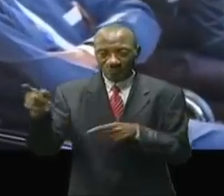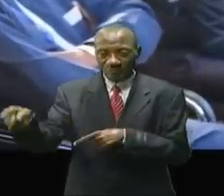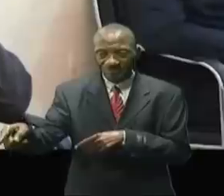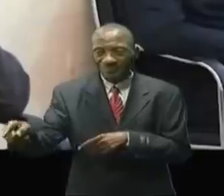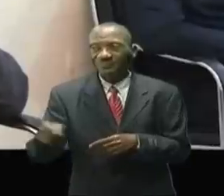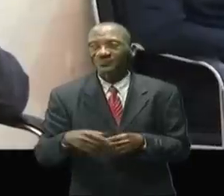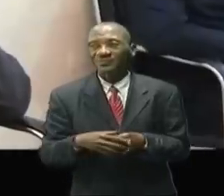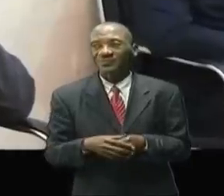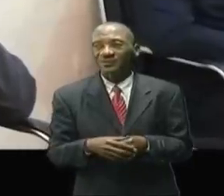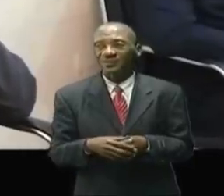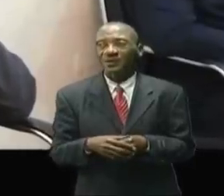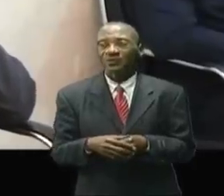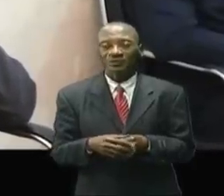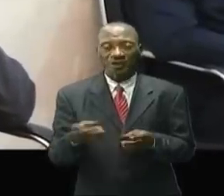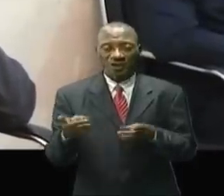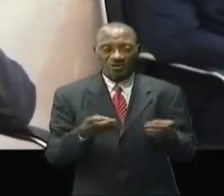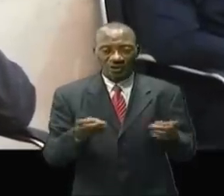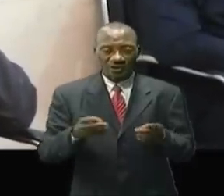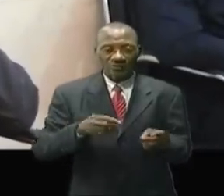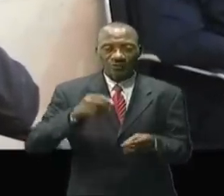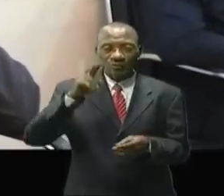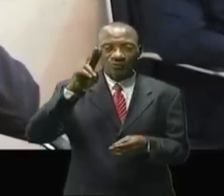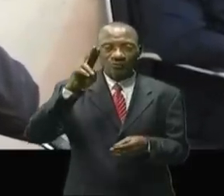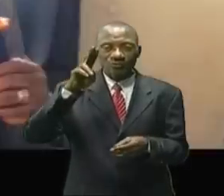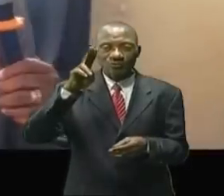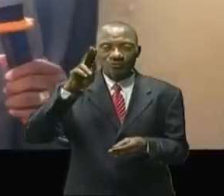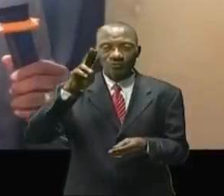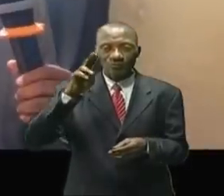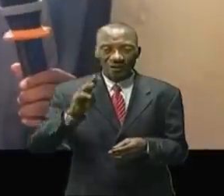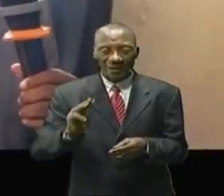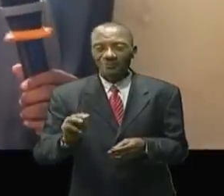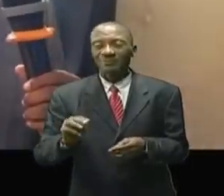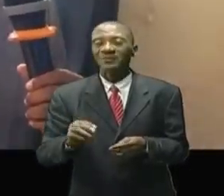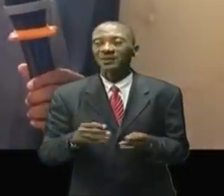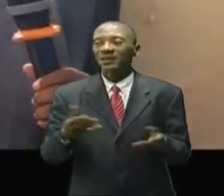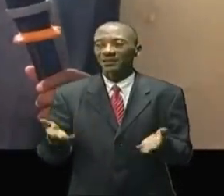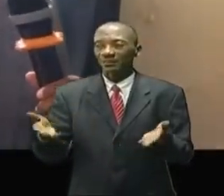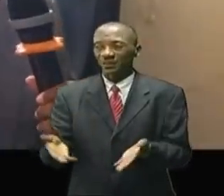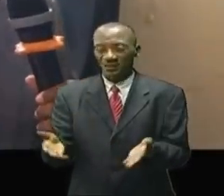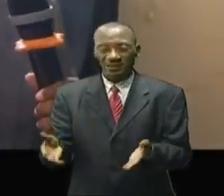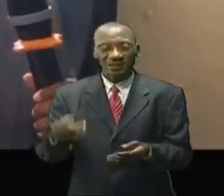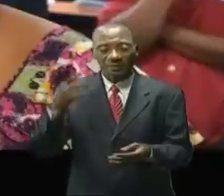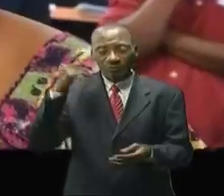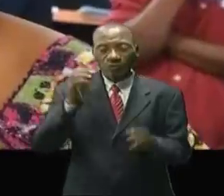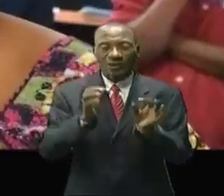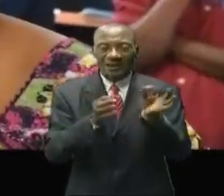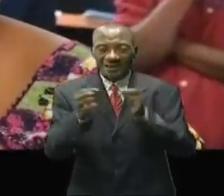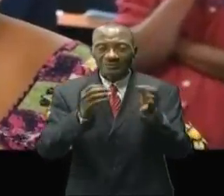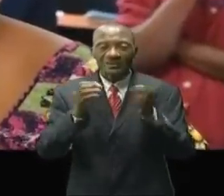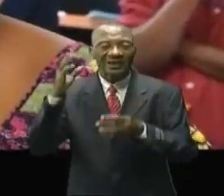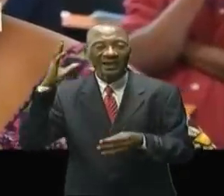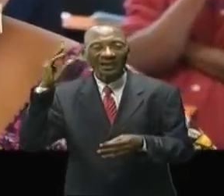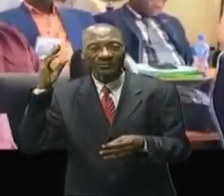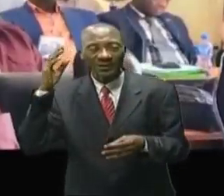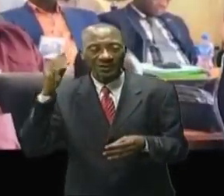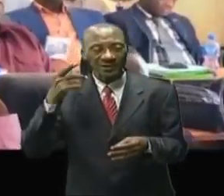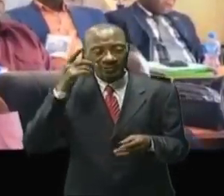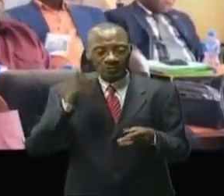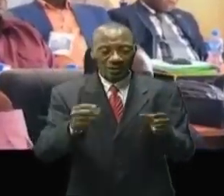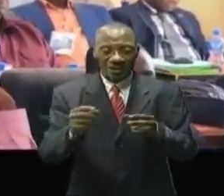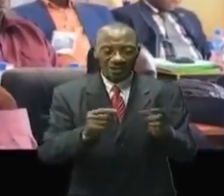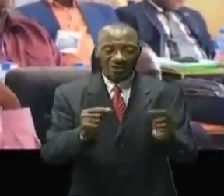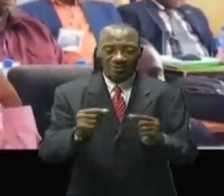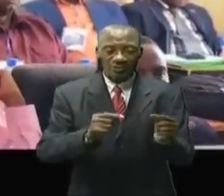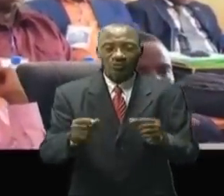anciens recteurs de l'UEM qui ont également pris la parole pour donner leur expérience de gestion de cette institution. Tout s'est